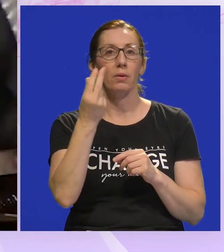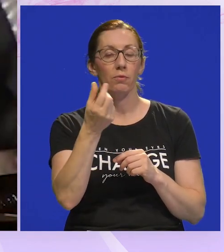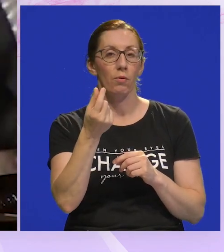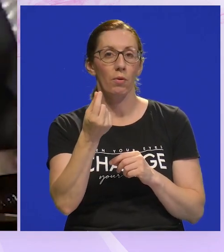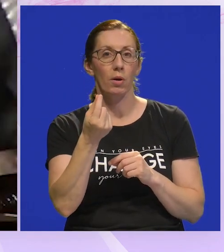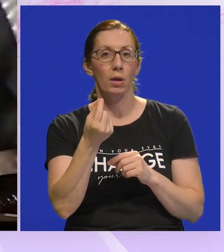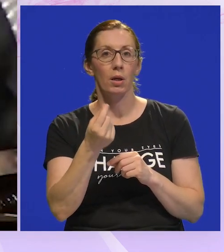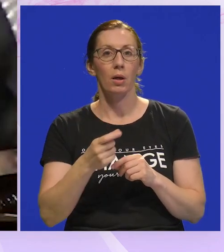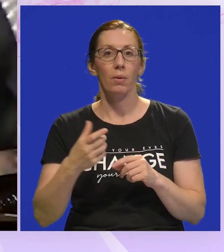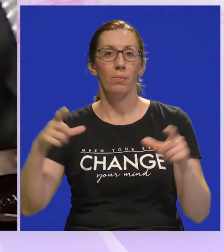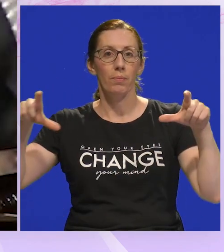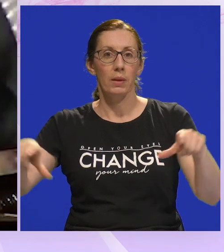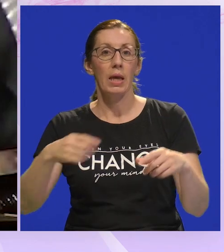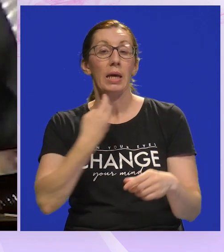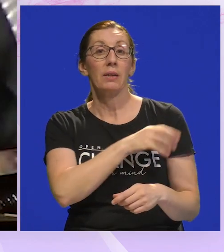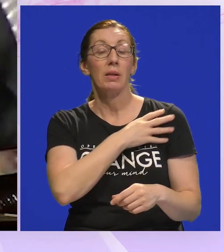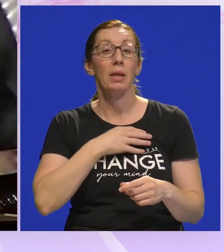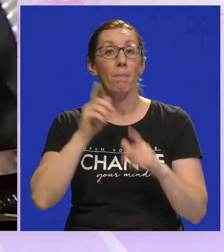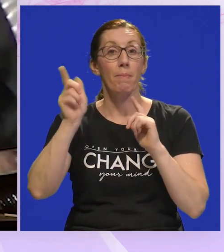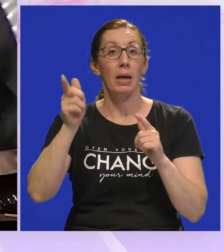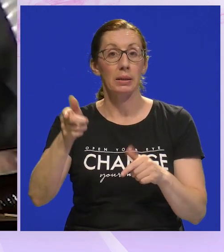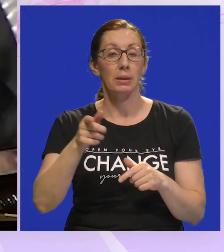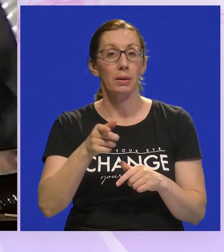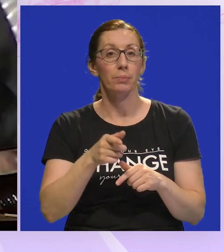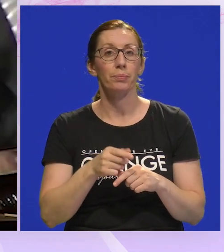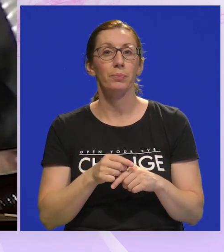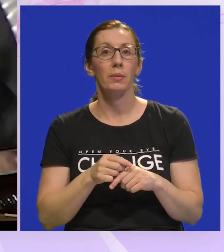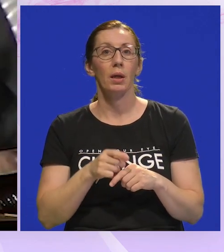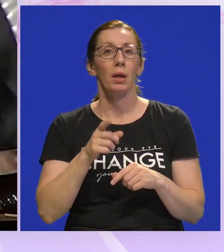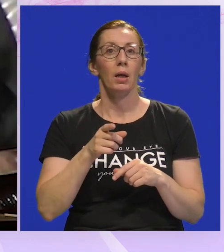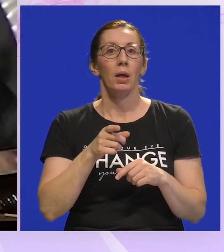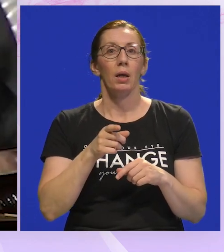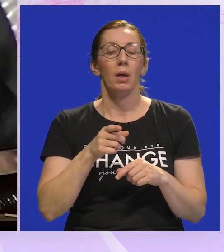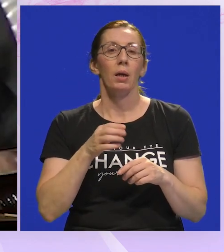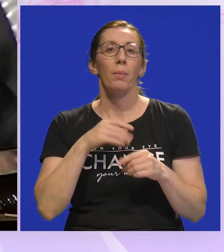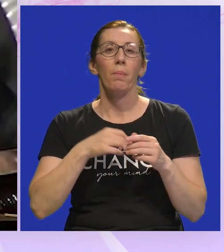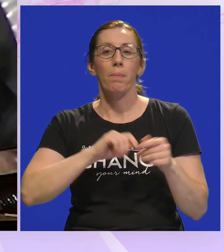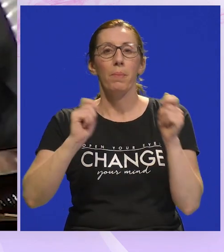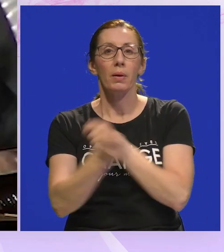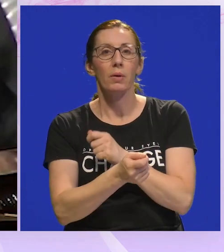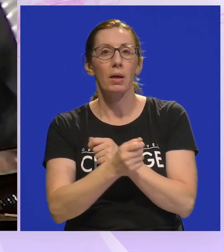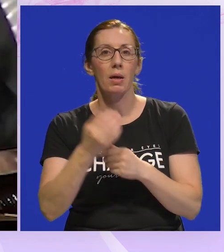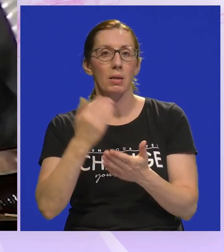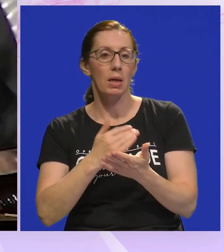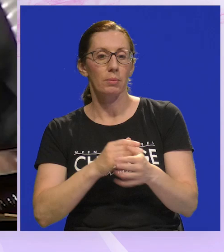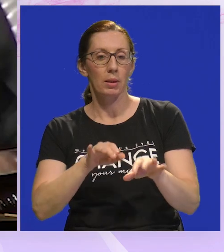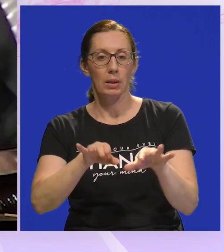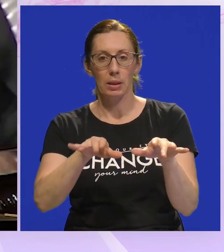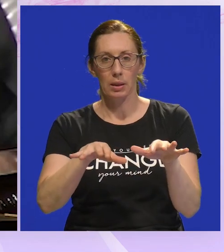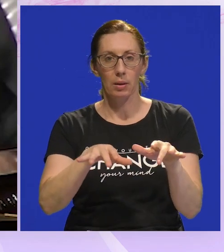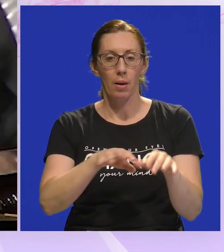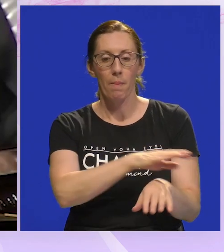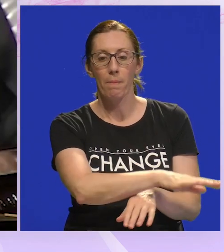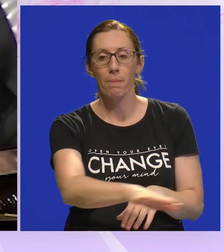oni, dvojica od njih su nastupili u dvorani Doma hrvatskih branitelja, kojeg smo zapravo pretvorili samim